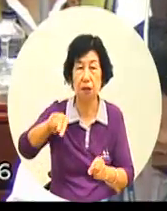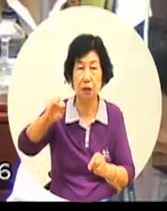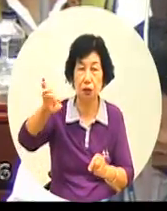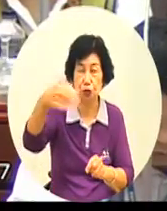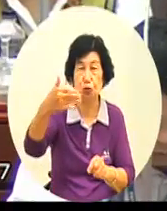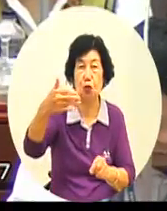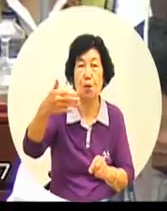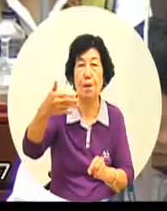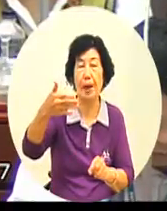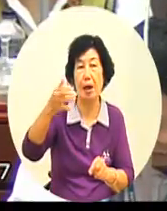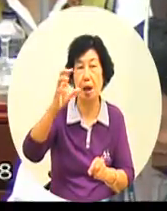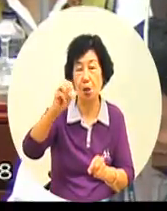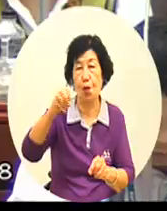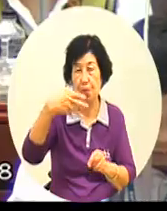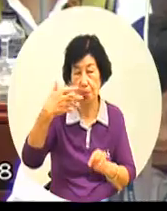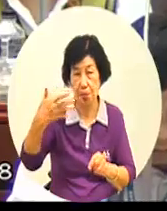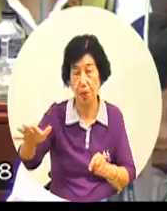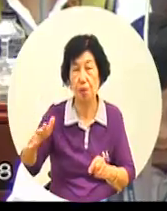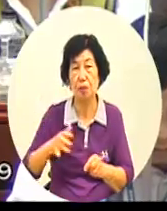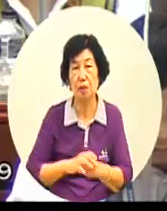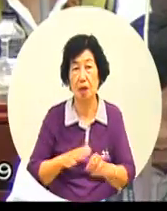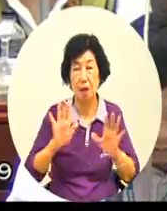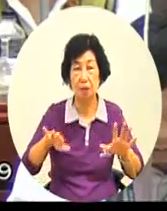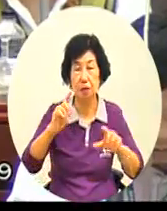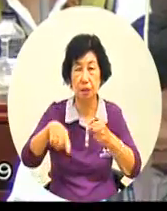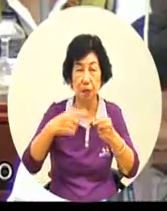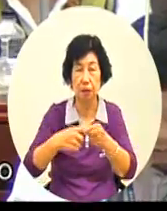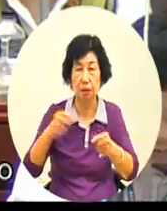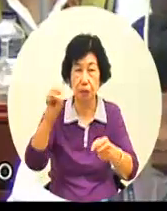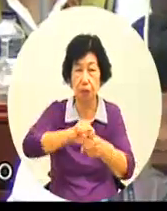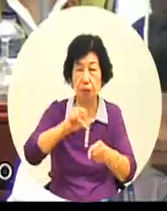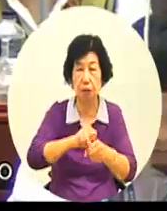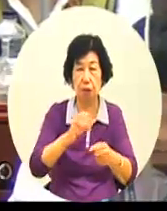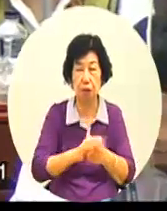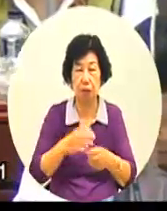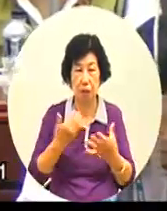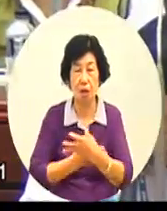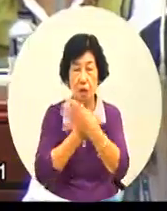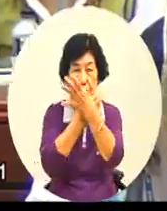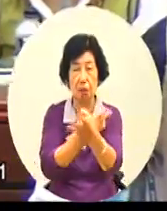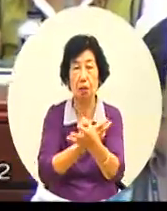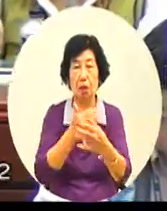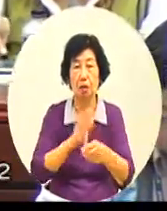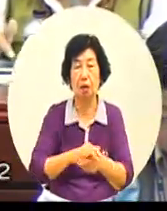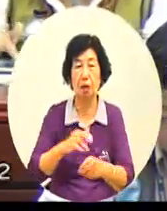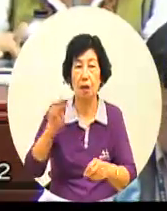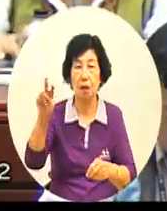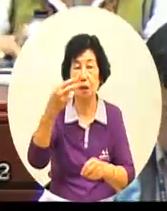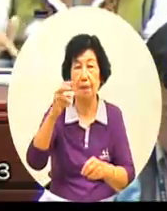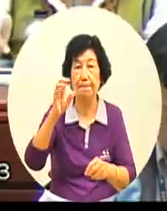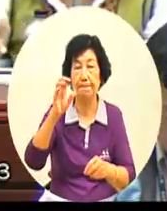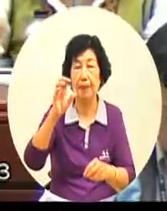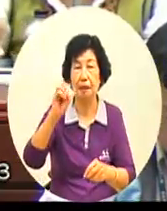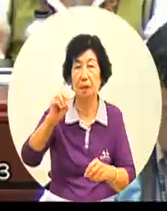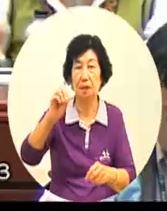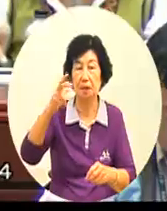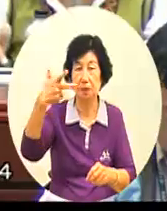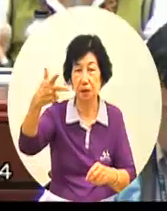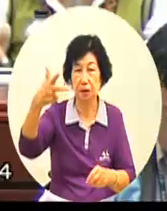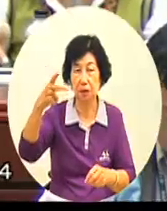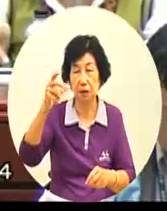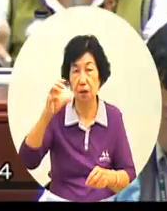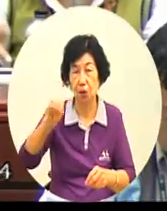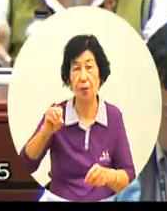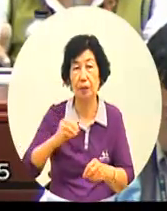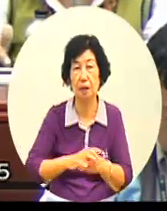1,926,700元。那我们今年呢也特别再加列奖励金207万，所以今年编列给公